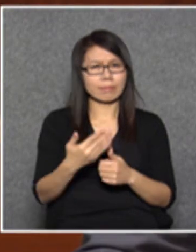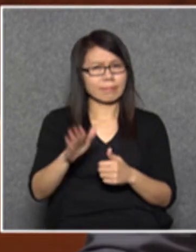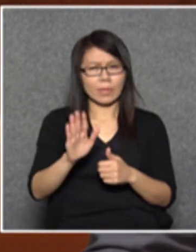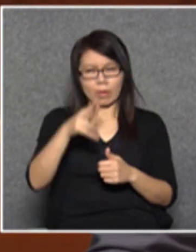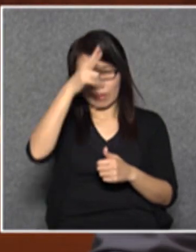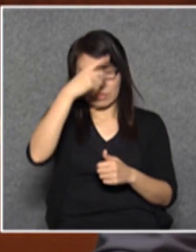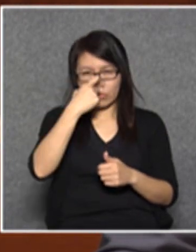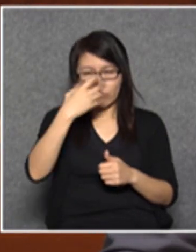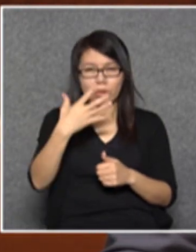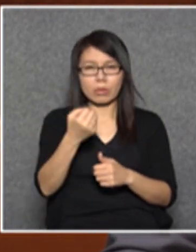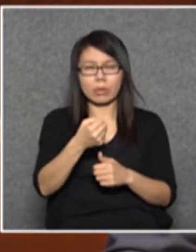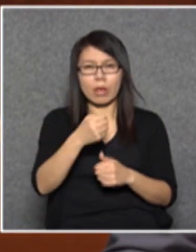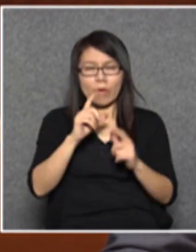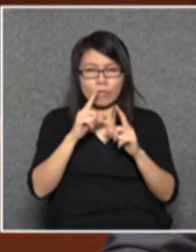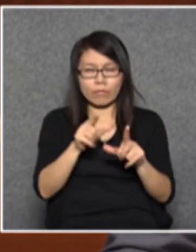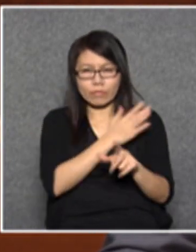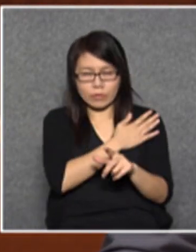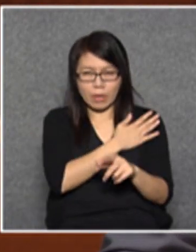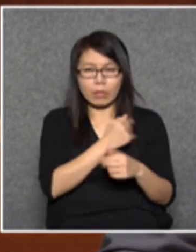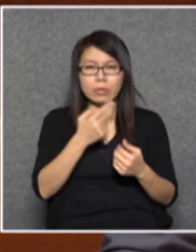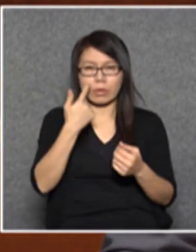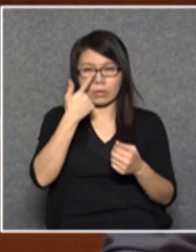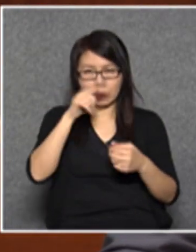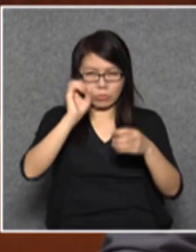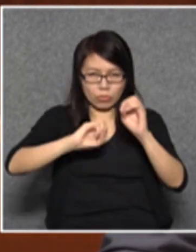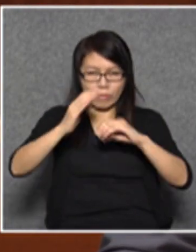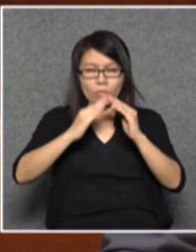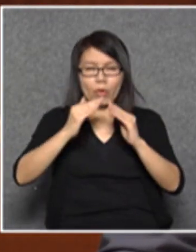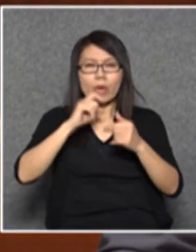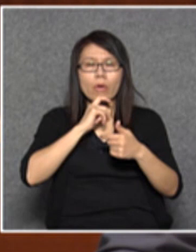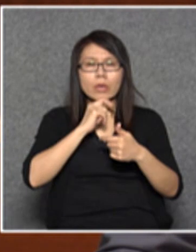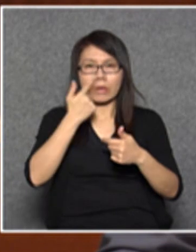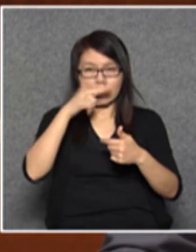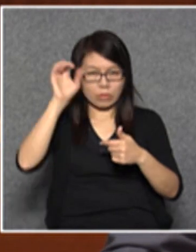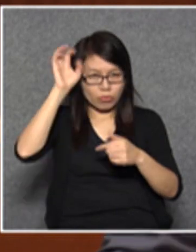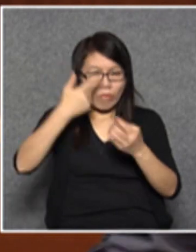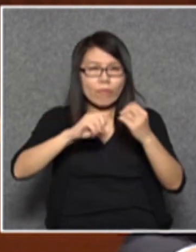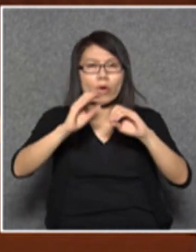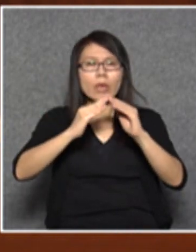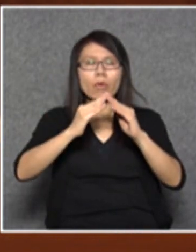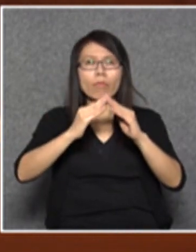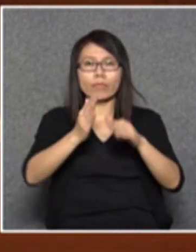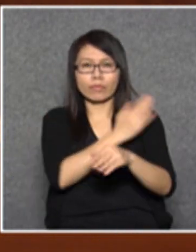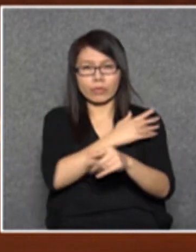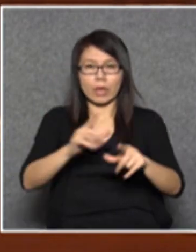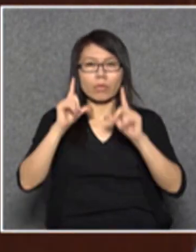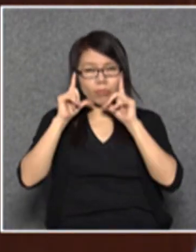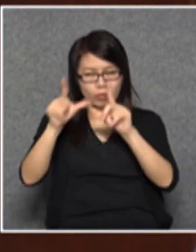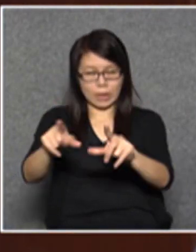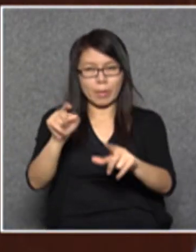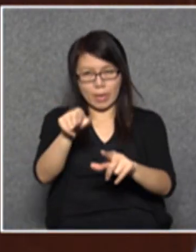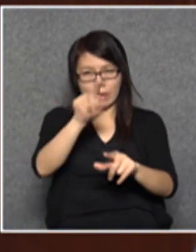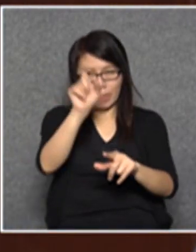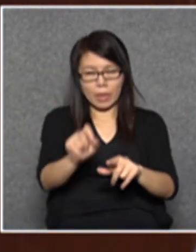官答，通過了創新及科技局又應該由創新及科技局局長答你的問題。 莫乃光